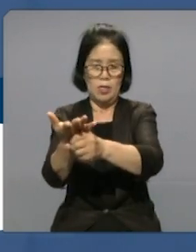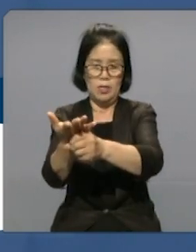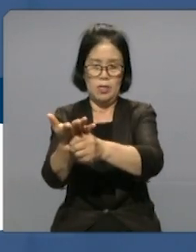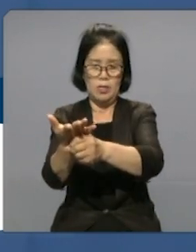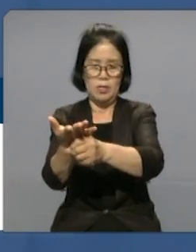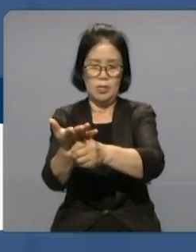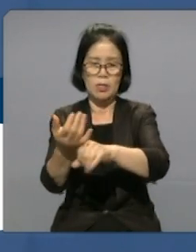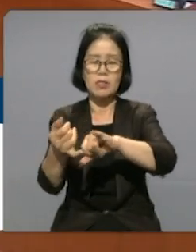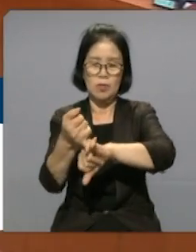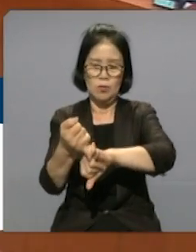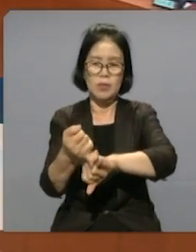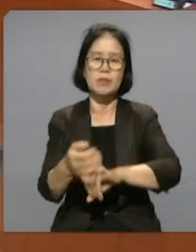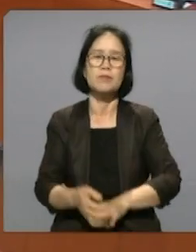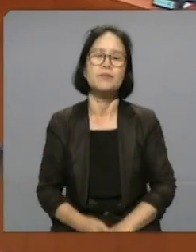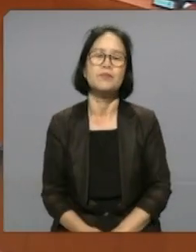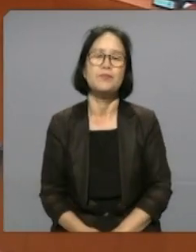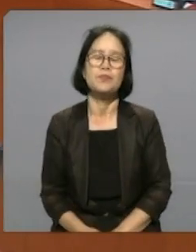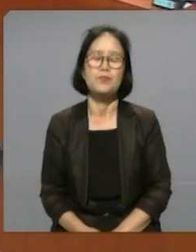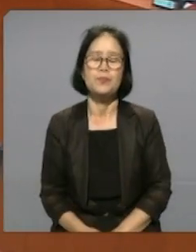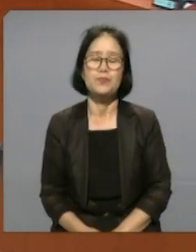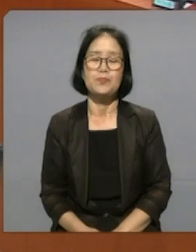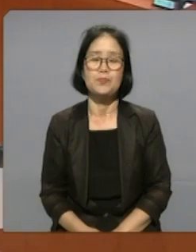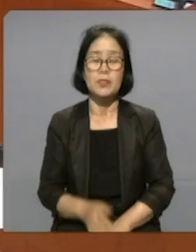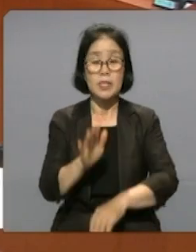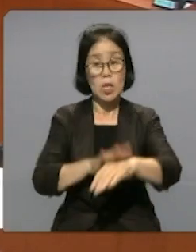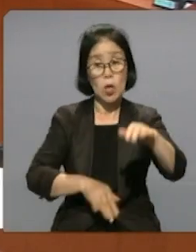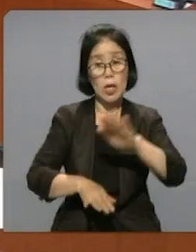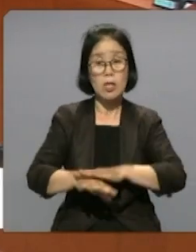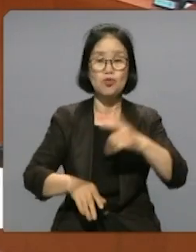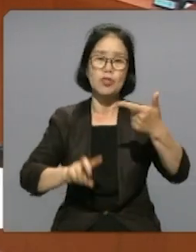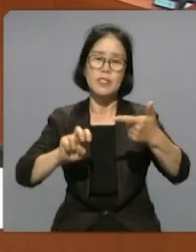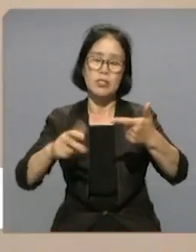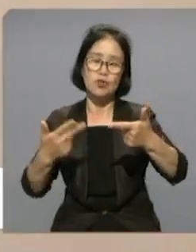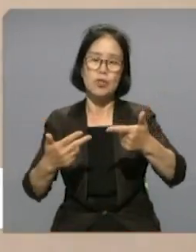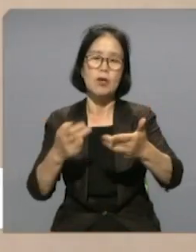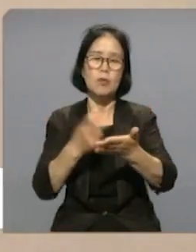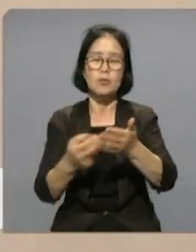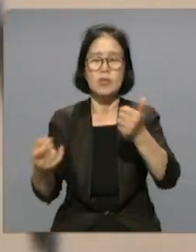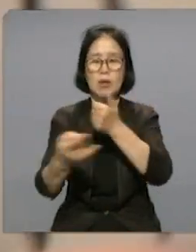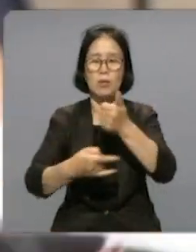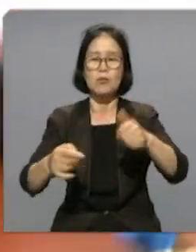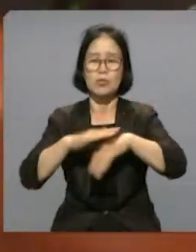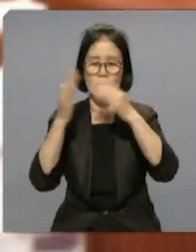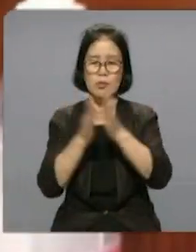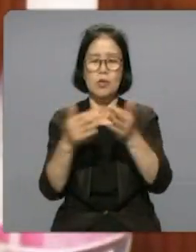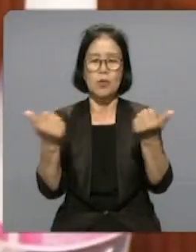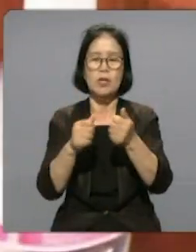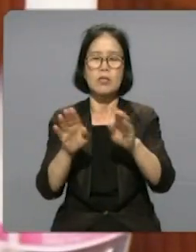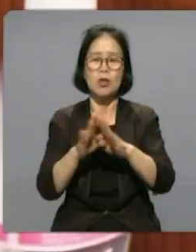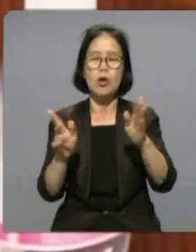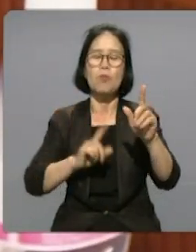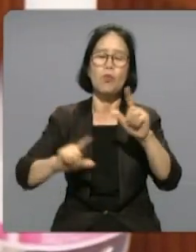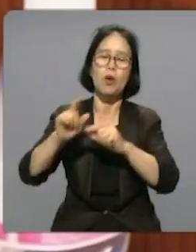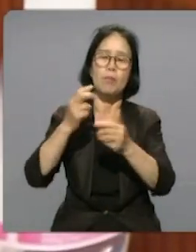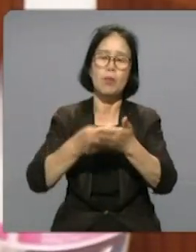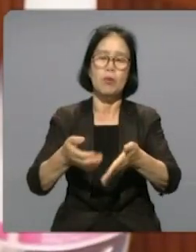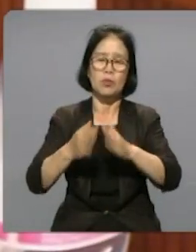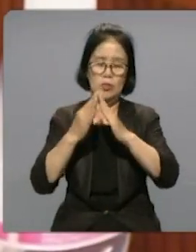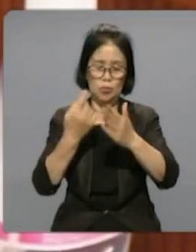전달하도록 하는 것입니다. 여야는 당장 오는 29일 법제사법위원회 전체 회의를 열어 보완입법을 위한